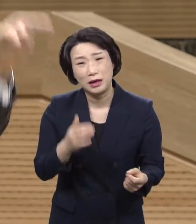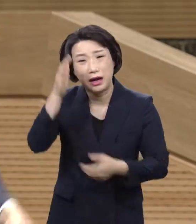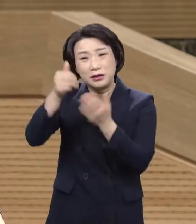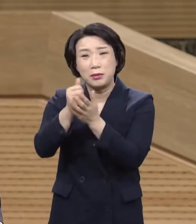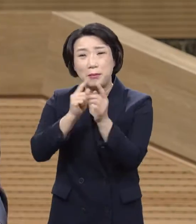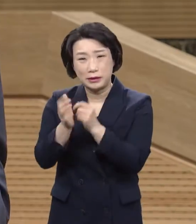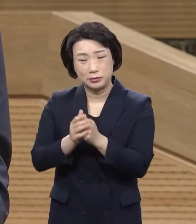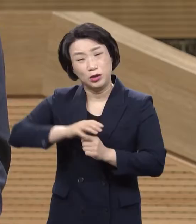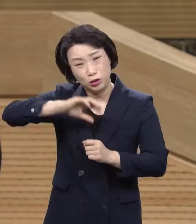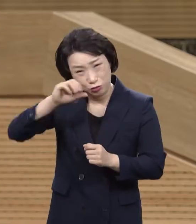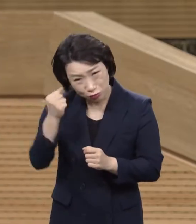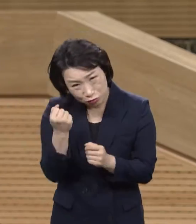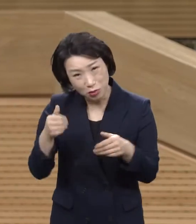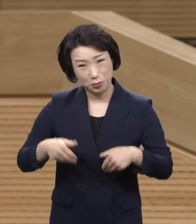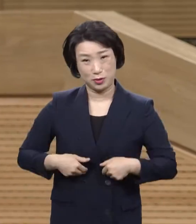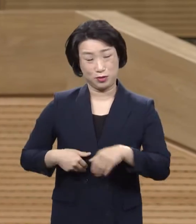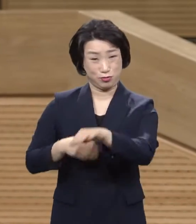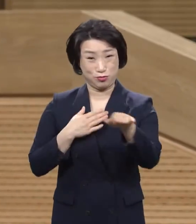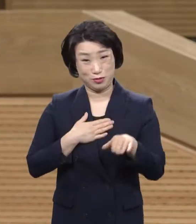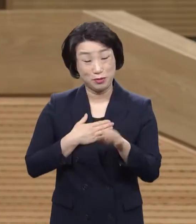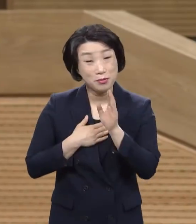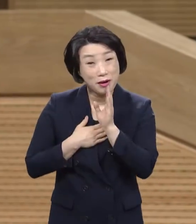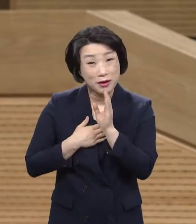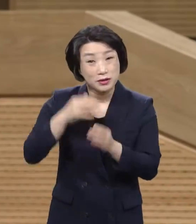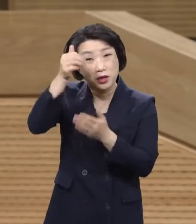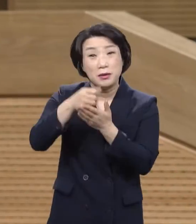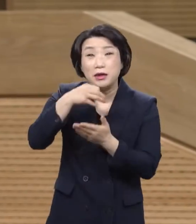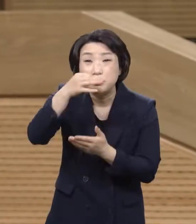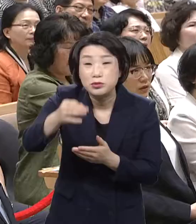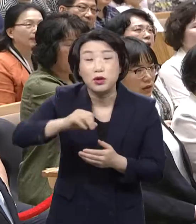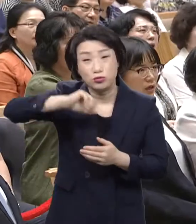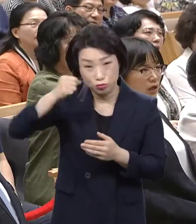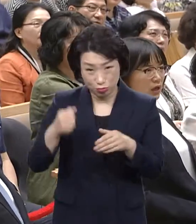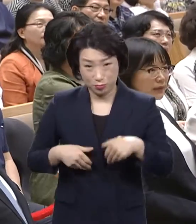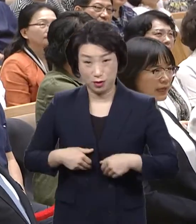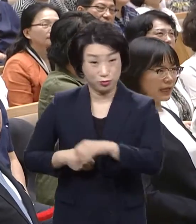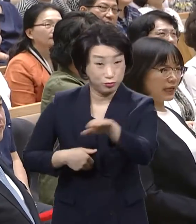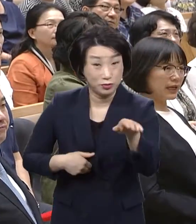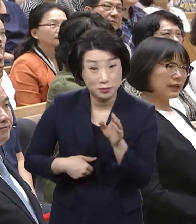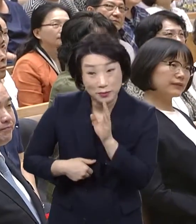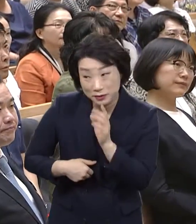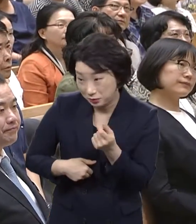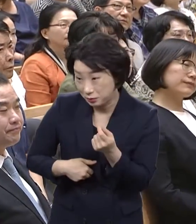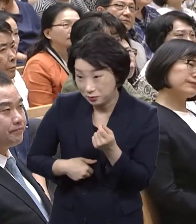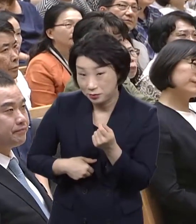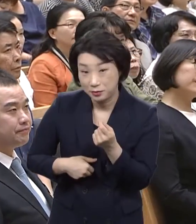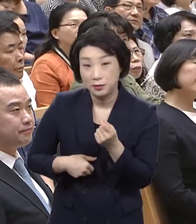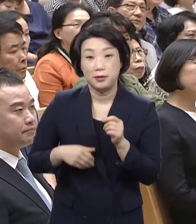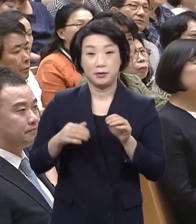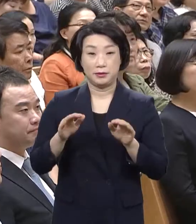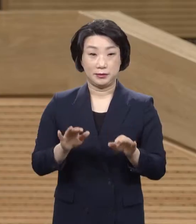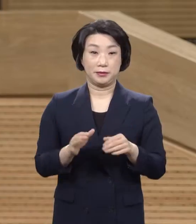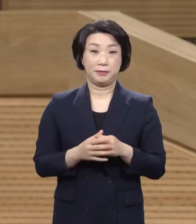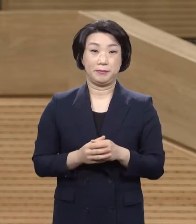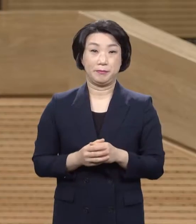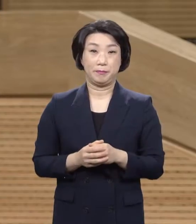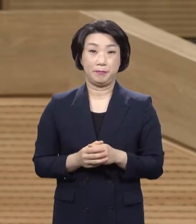말씀을 들어라 이 말이에요. 성령의 소리를 들어라 이 말입니다. 예.